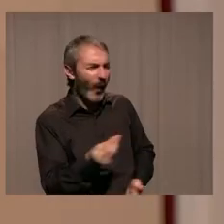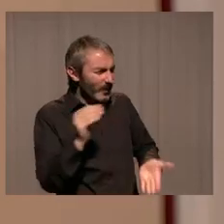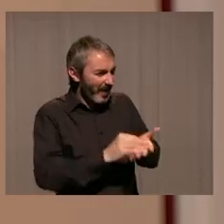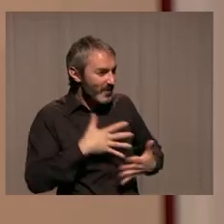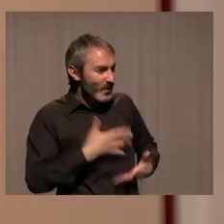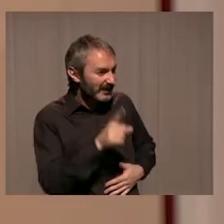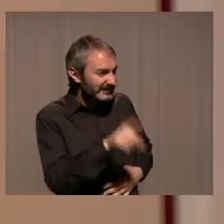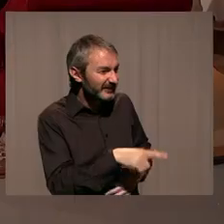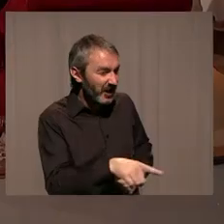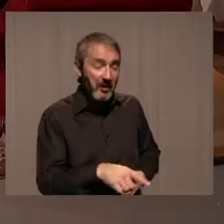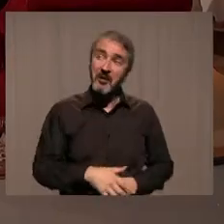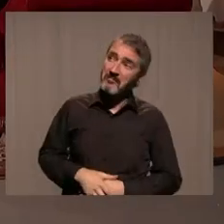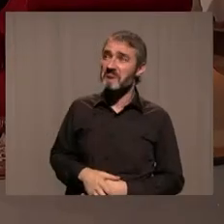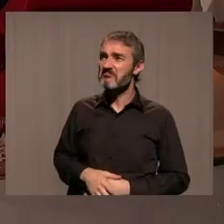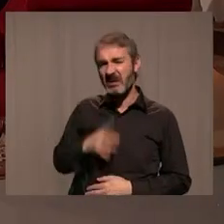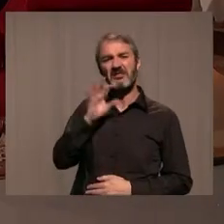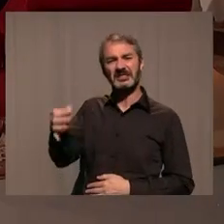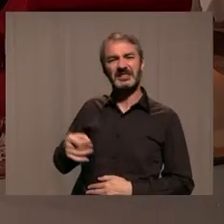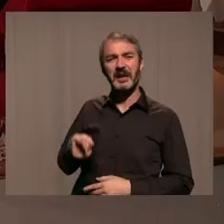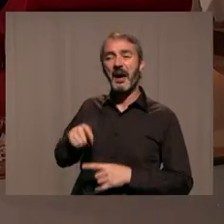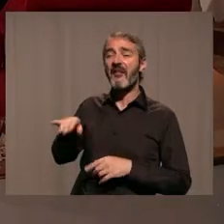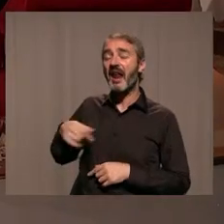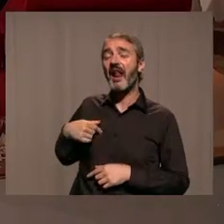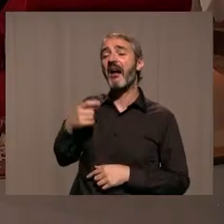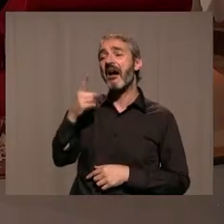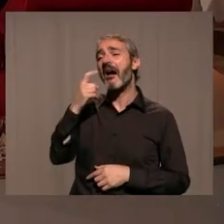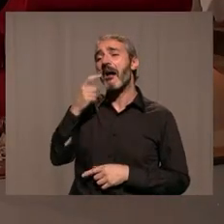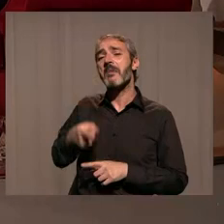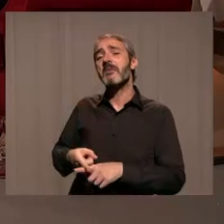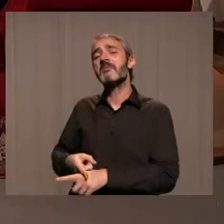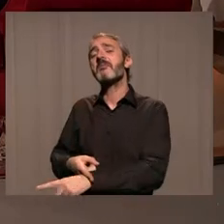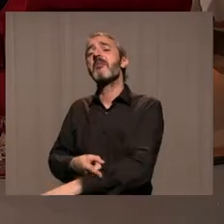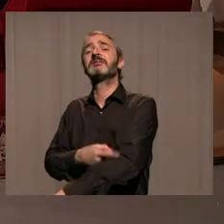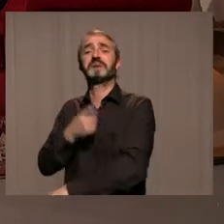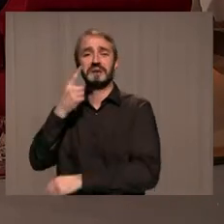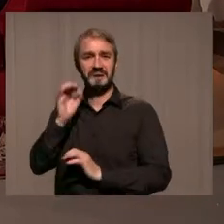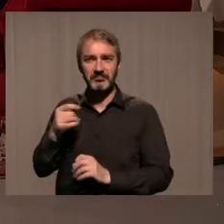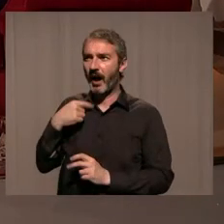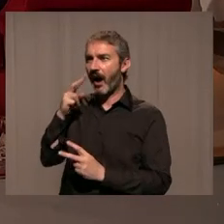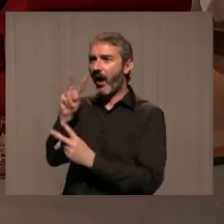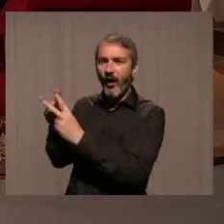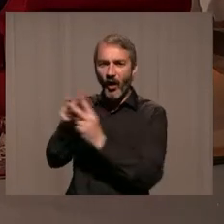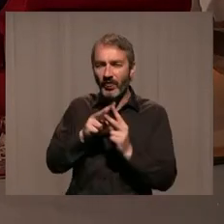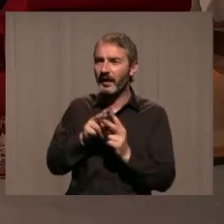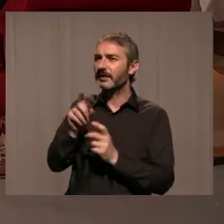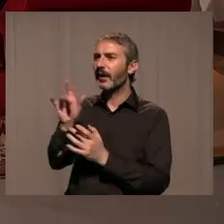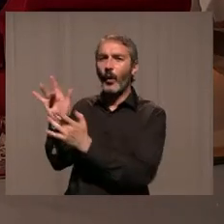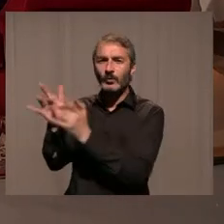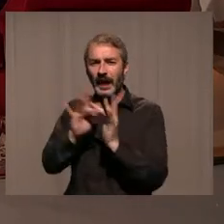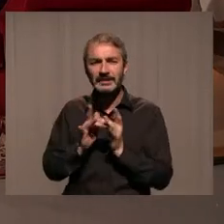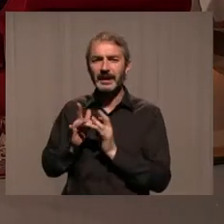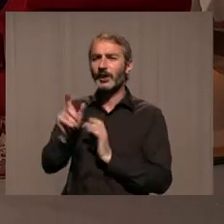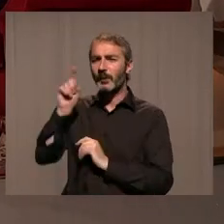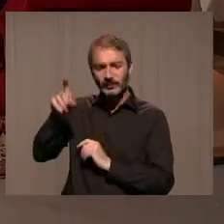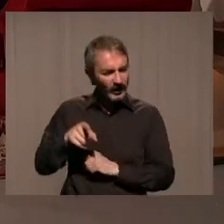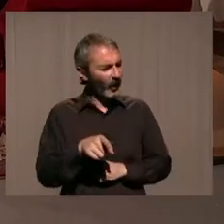presentar? Sí, perquè al final se li acaba agafant el gust, ha servit per fer... Bueno, he conegut molta gent, professors... Contactes, no...